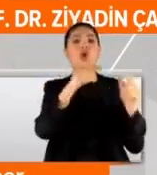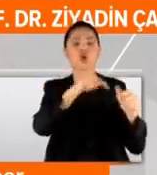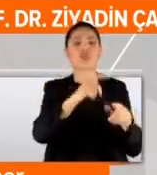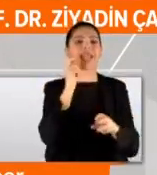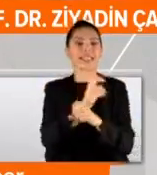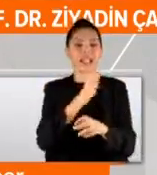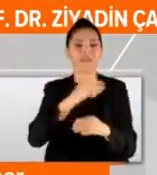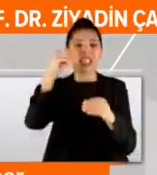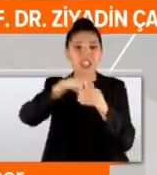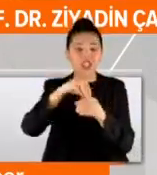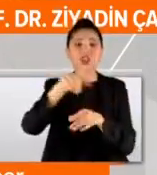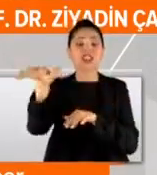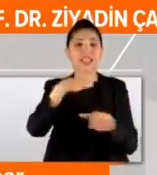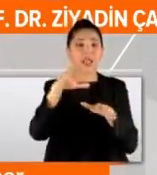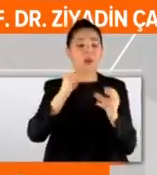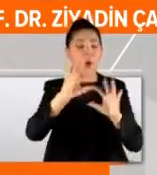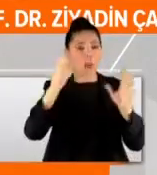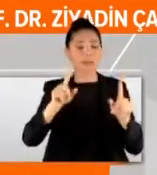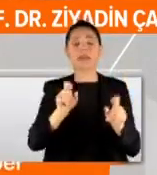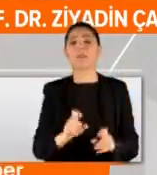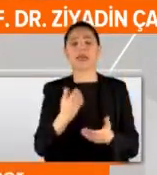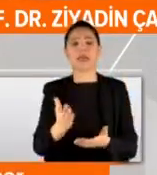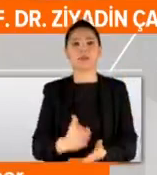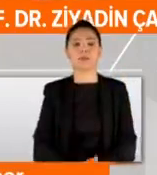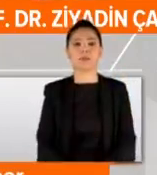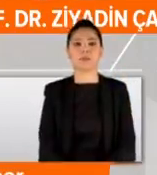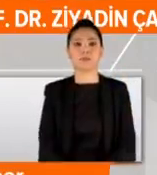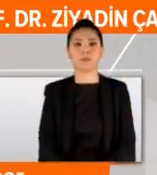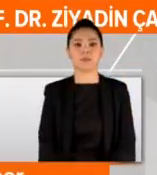doğru herhangi bir deprem beklenebilir mi?